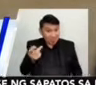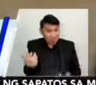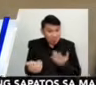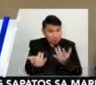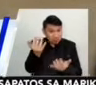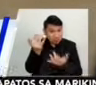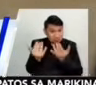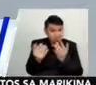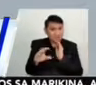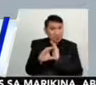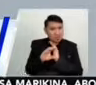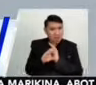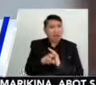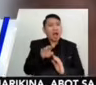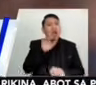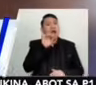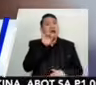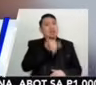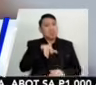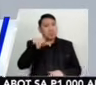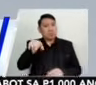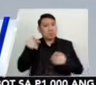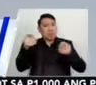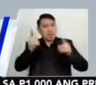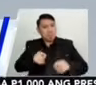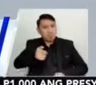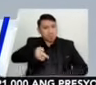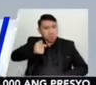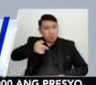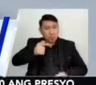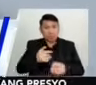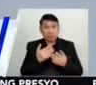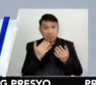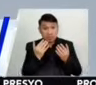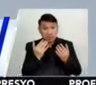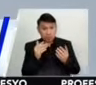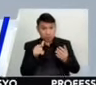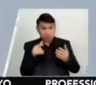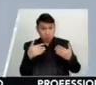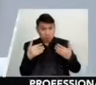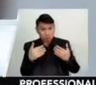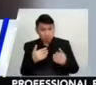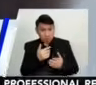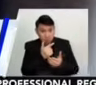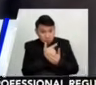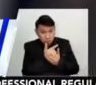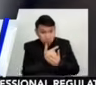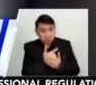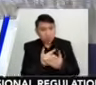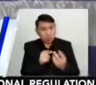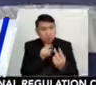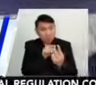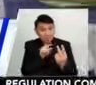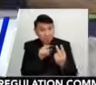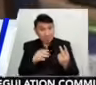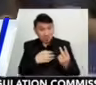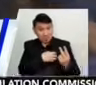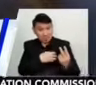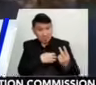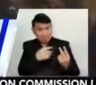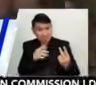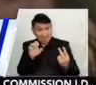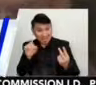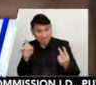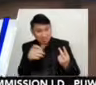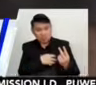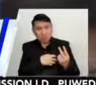sasakyan na nakitang nasunog. Isinasailalim na sa forensic examination ang mga baril na nakuha mula sa dalawang dating pulis. May tatlong sibilyan ding